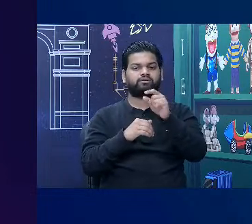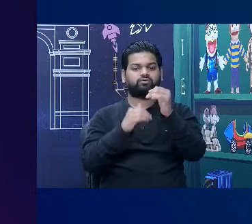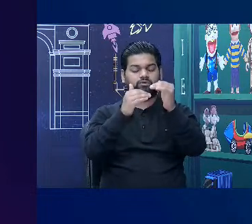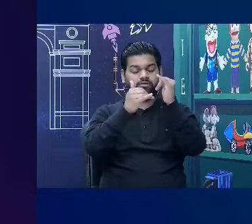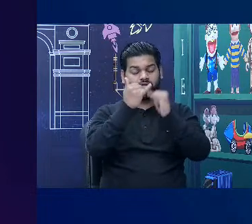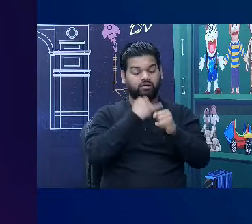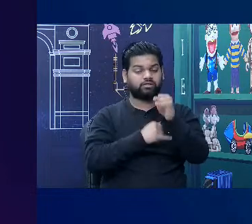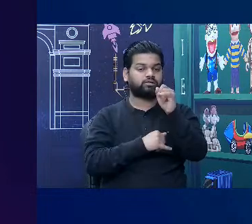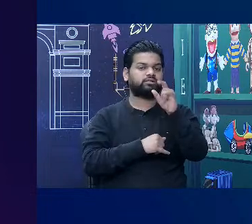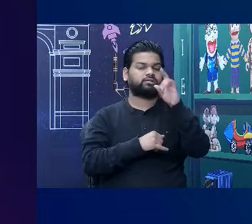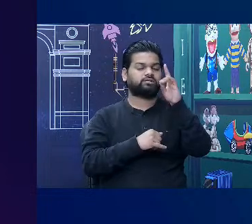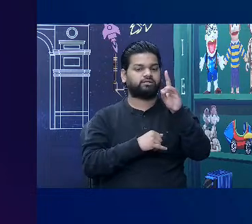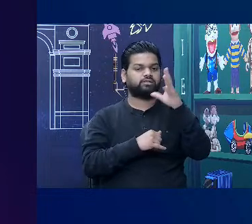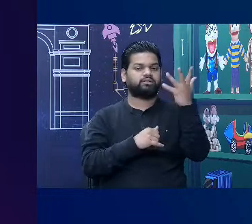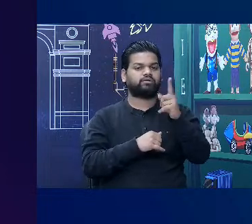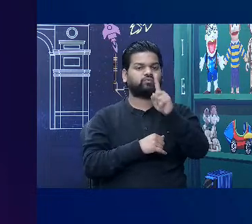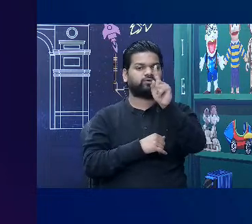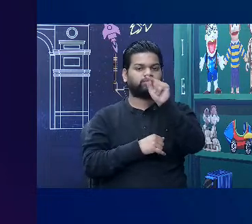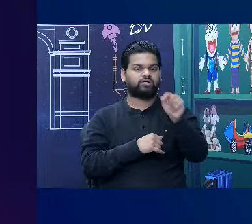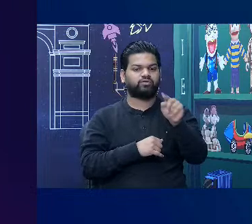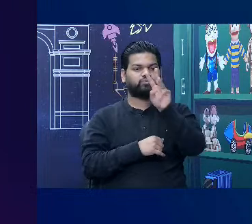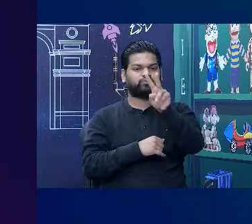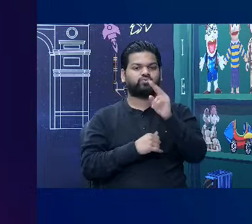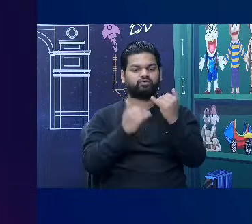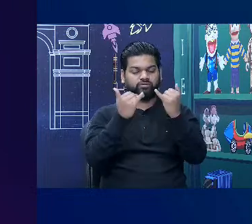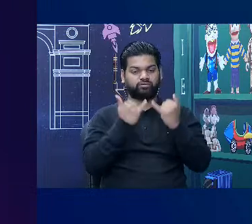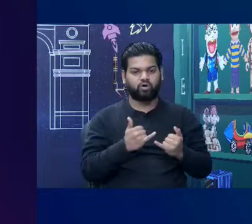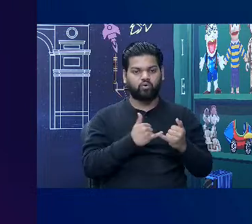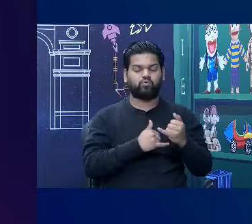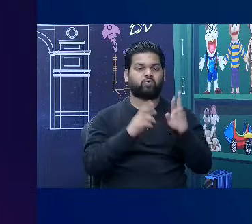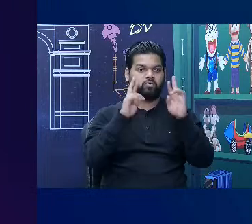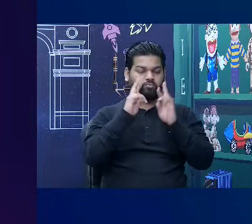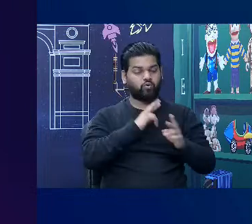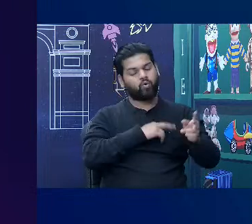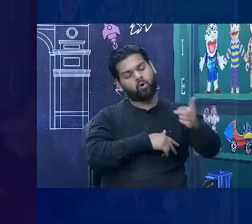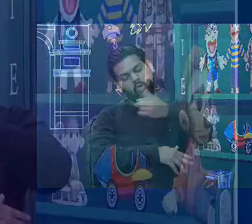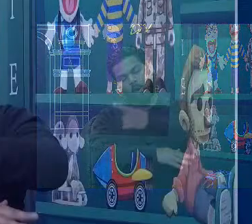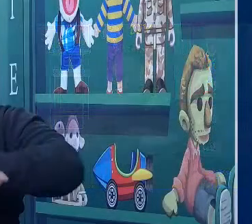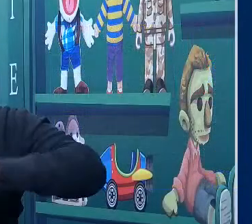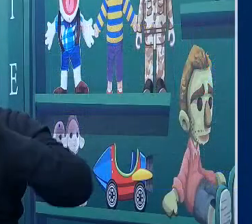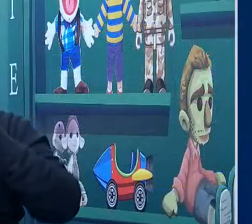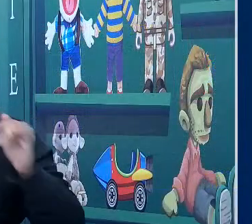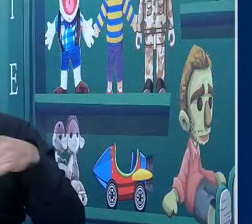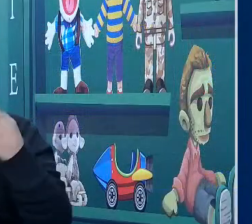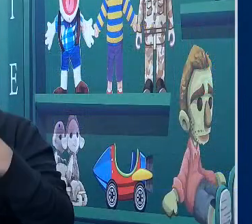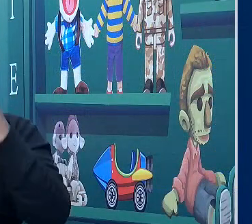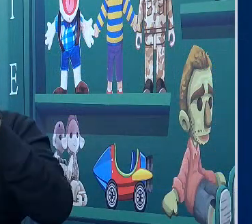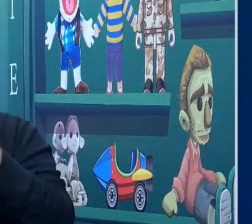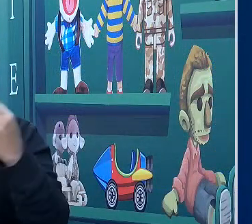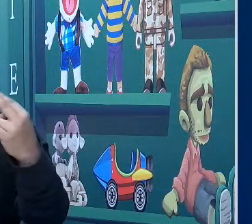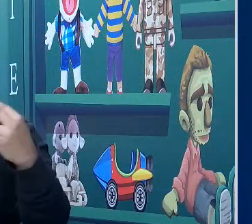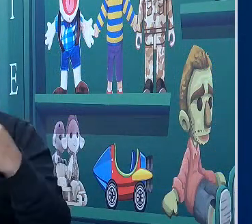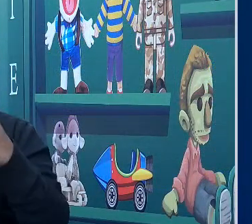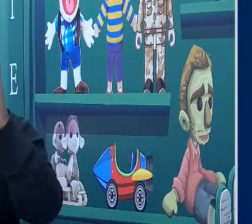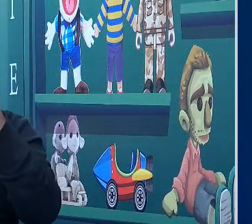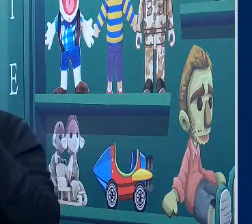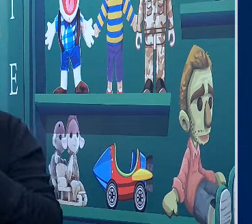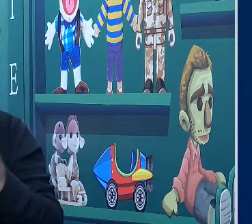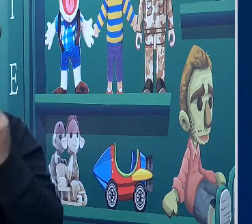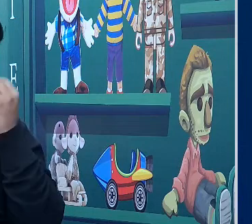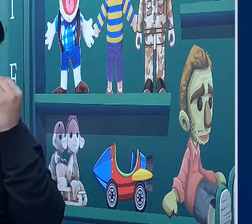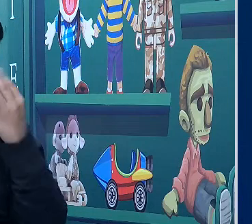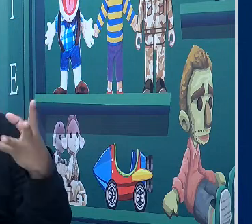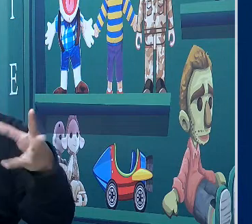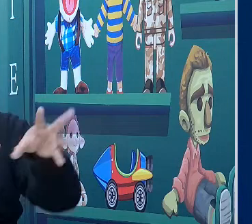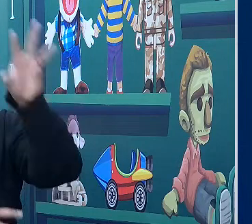Okay? और मैम ये हमें उम्मीद है कि आज सेशन में उन्होंने बहुत अच्छे से इस चैप्टर को पढ़ लिया और ये बहुत ही ईजिली